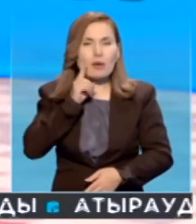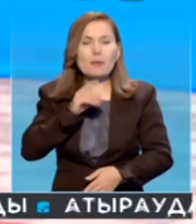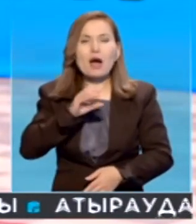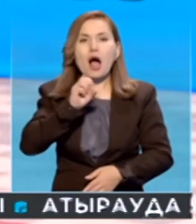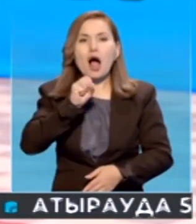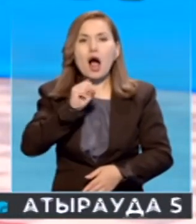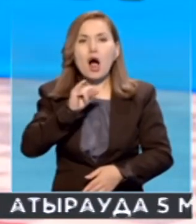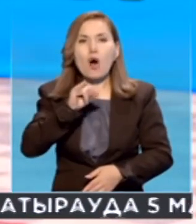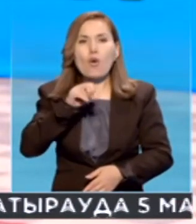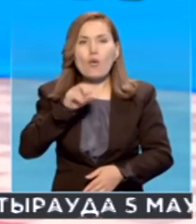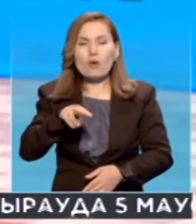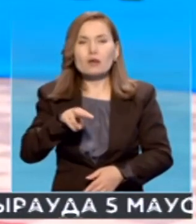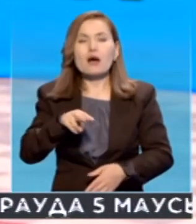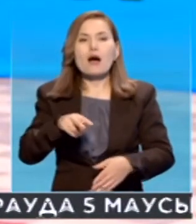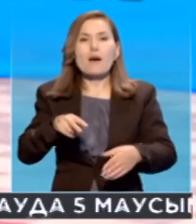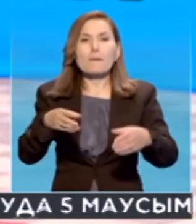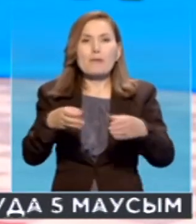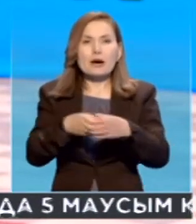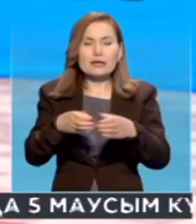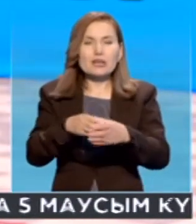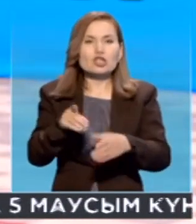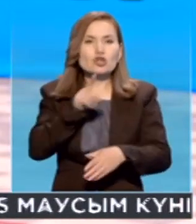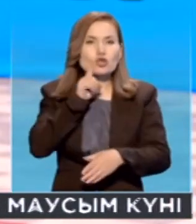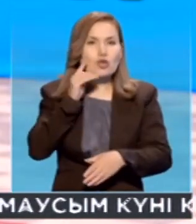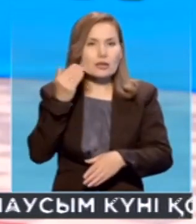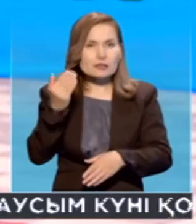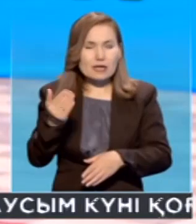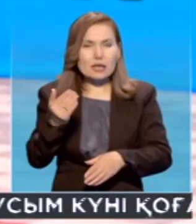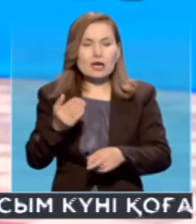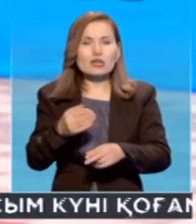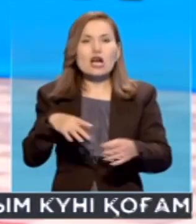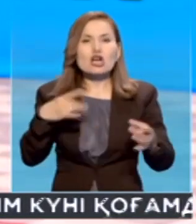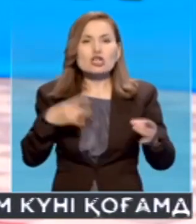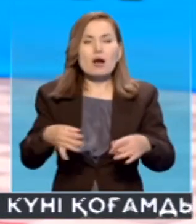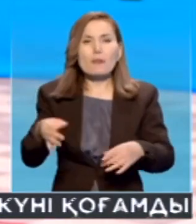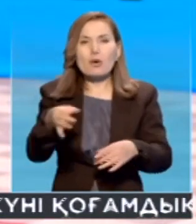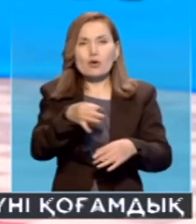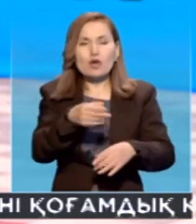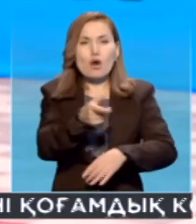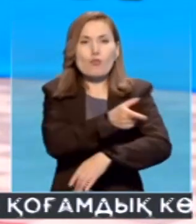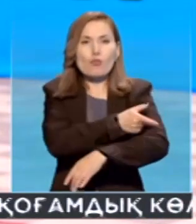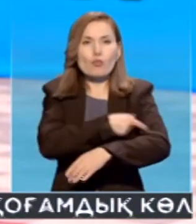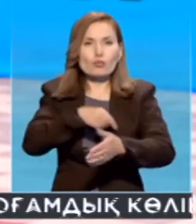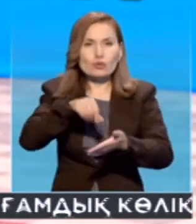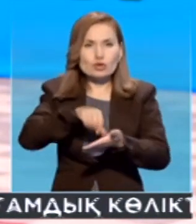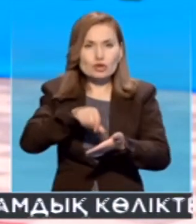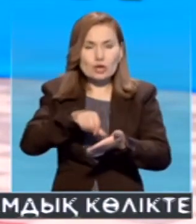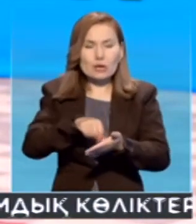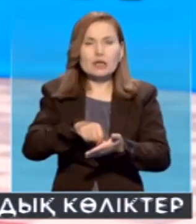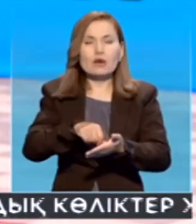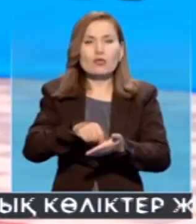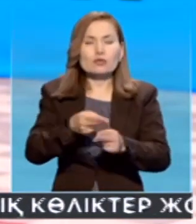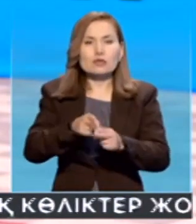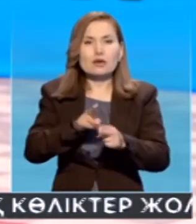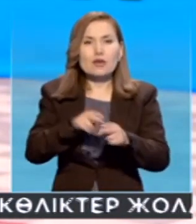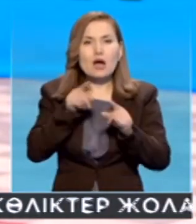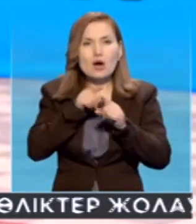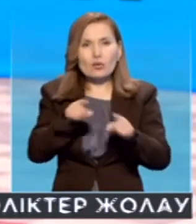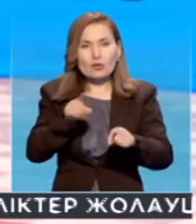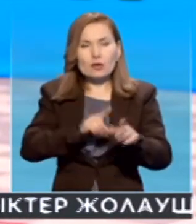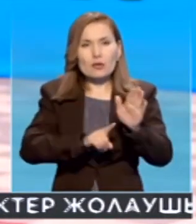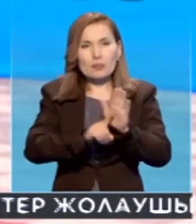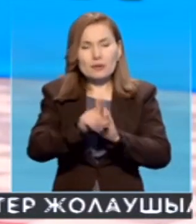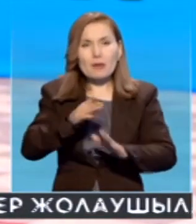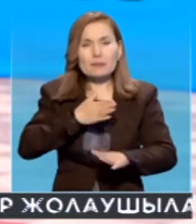халық демократиялық патриоттар партиясының жастары, соның Жамбыл облысы бойынша мүшелері бұл референдумның